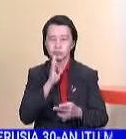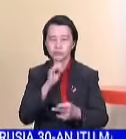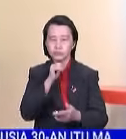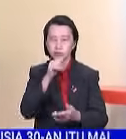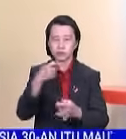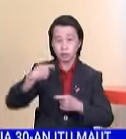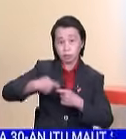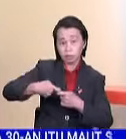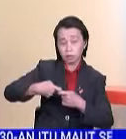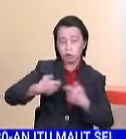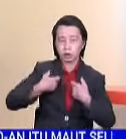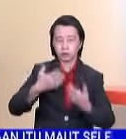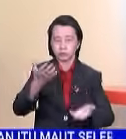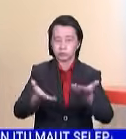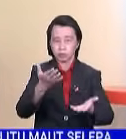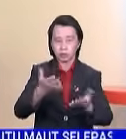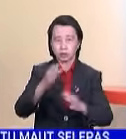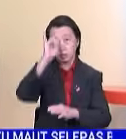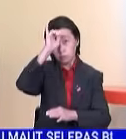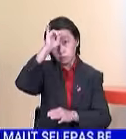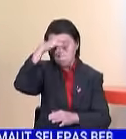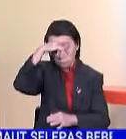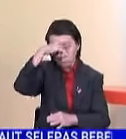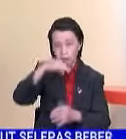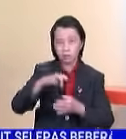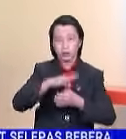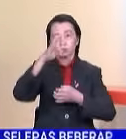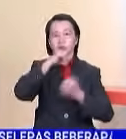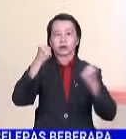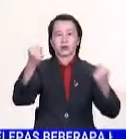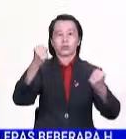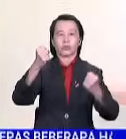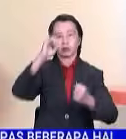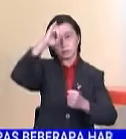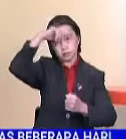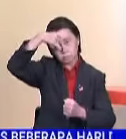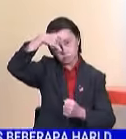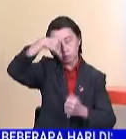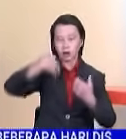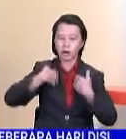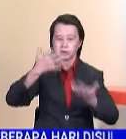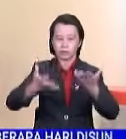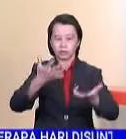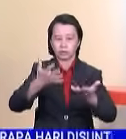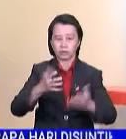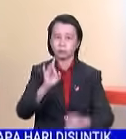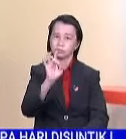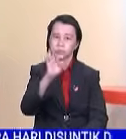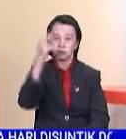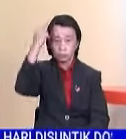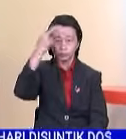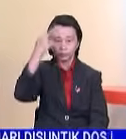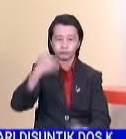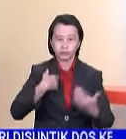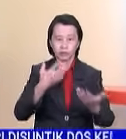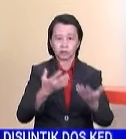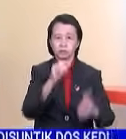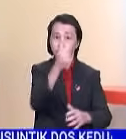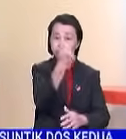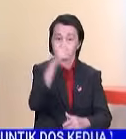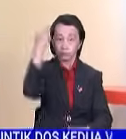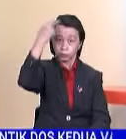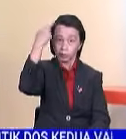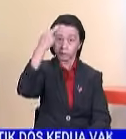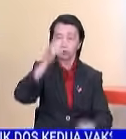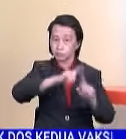yg tidak kenal ada orang tackle mungkin iman mereka ataupun Kau hanya naik ke kupu di Spanyol ada orang mungkin cuma satu faktor ada orang mungkin 10